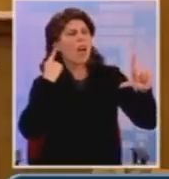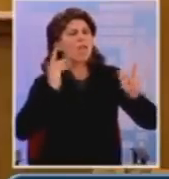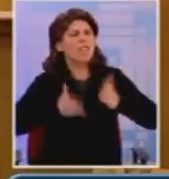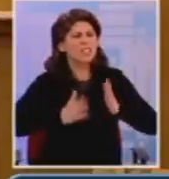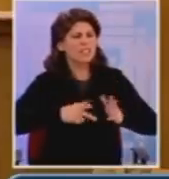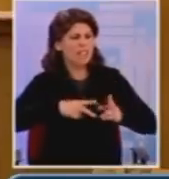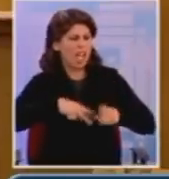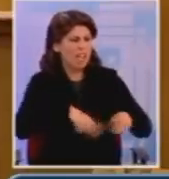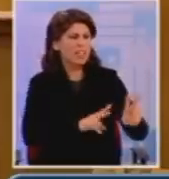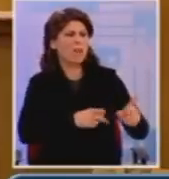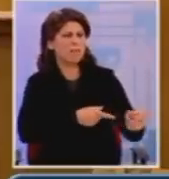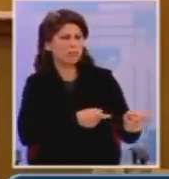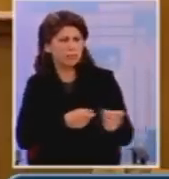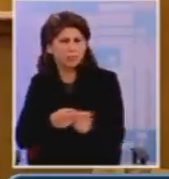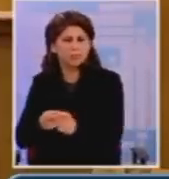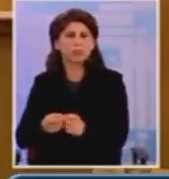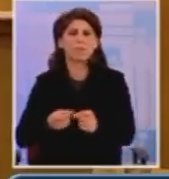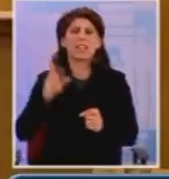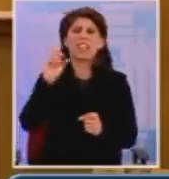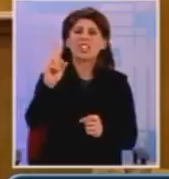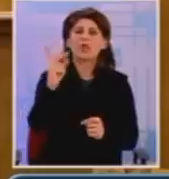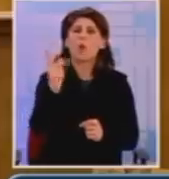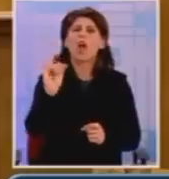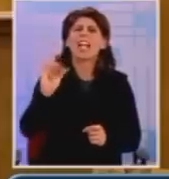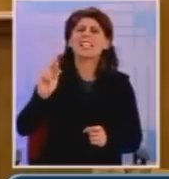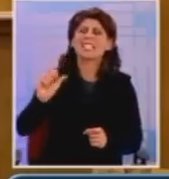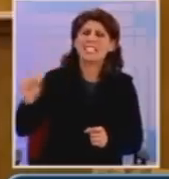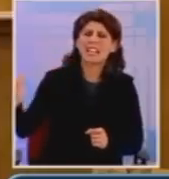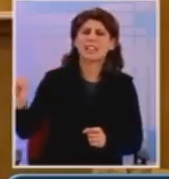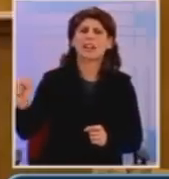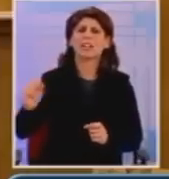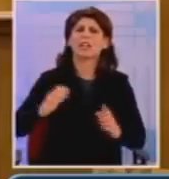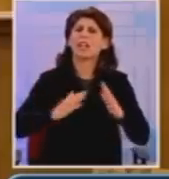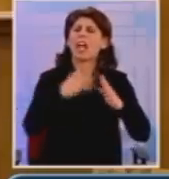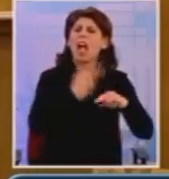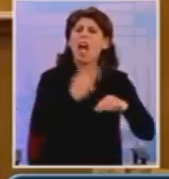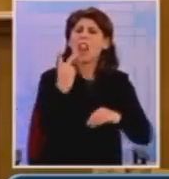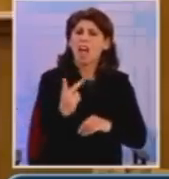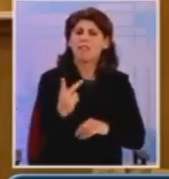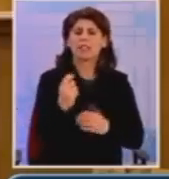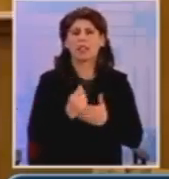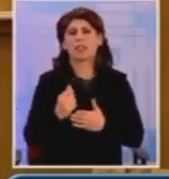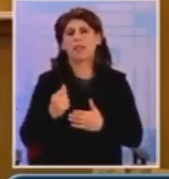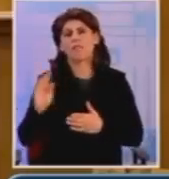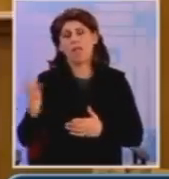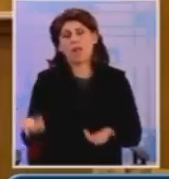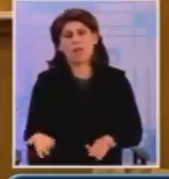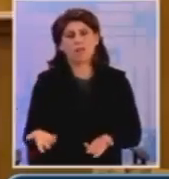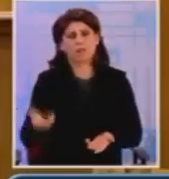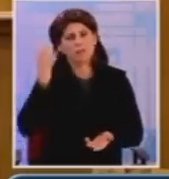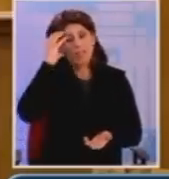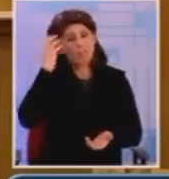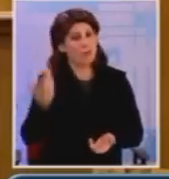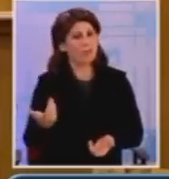των εκτελέσεων στο Δίστομο και στην Κεσαριανή, στα Καλάβρητα και στη Βιάννη. Είναι ακόμη